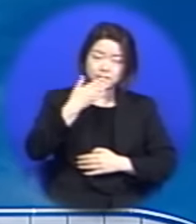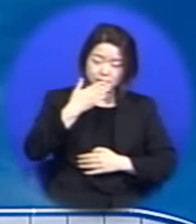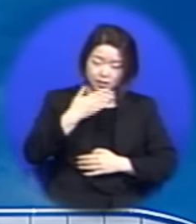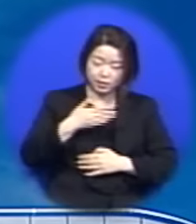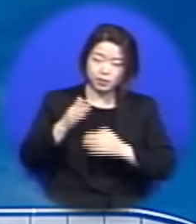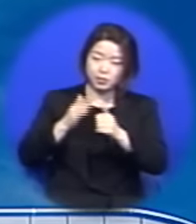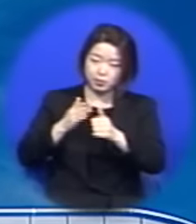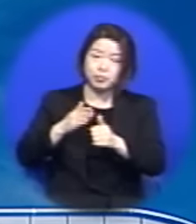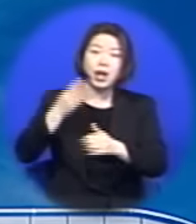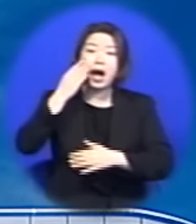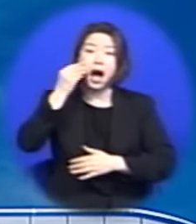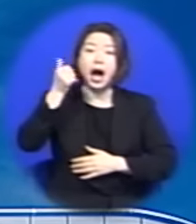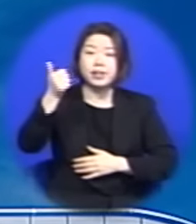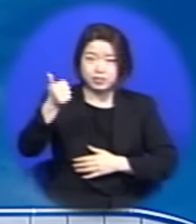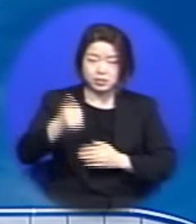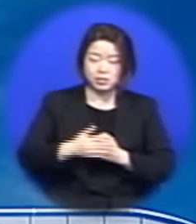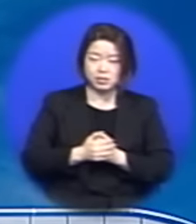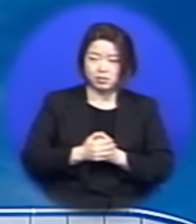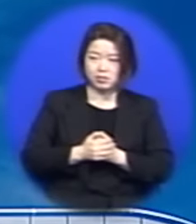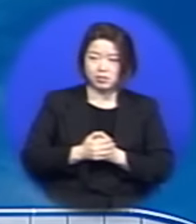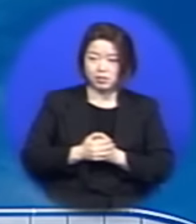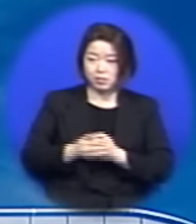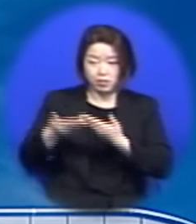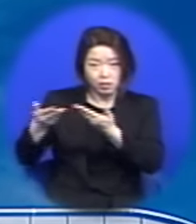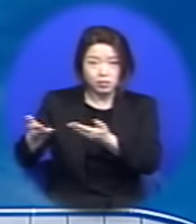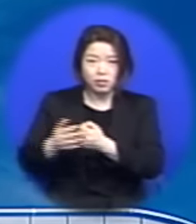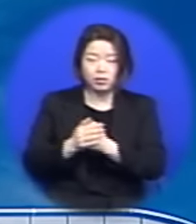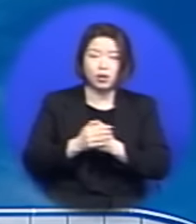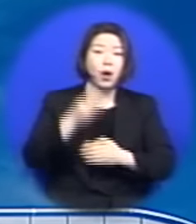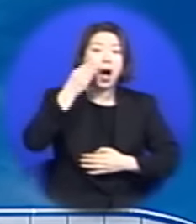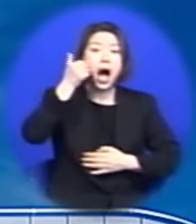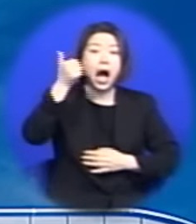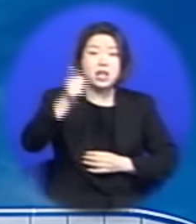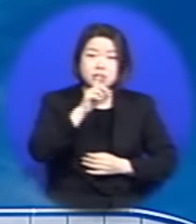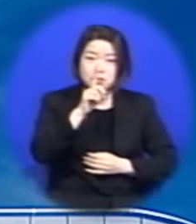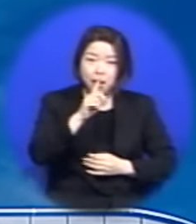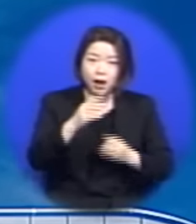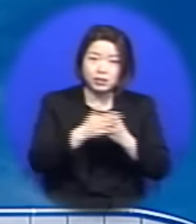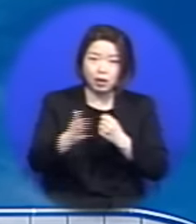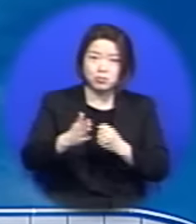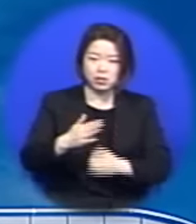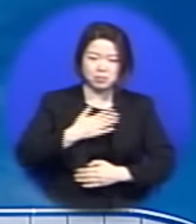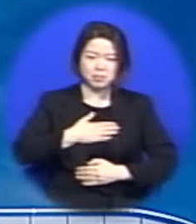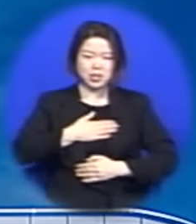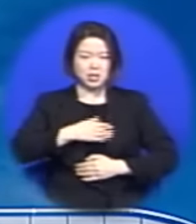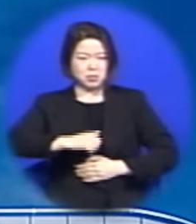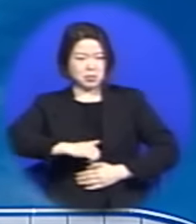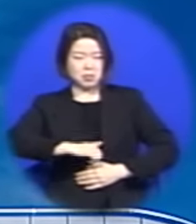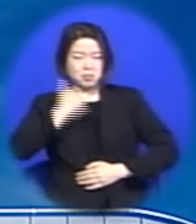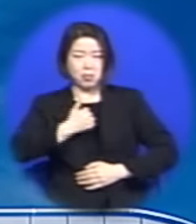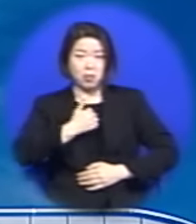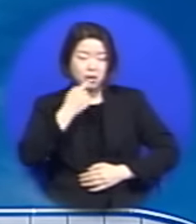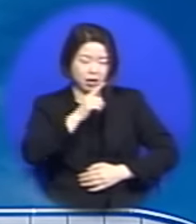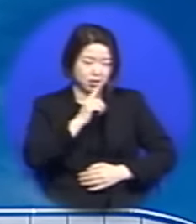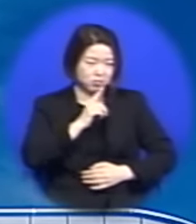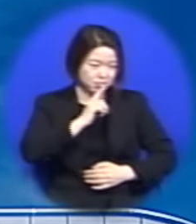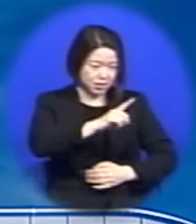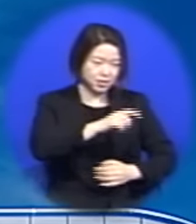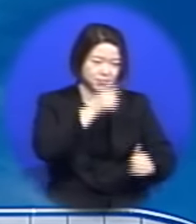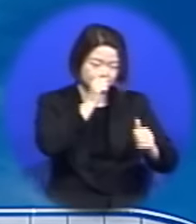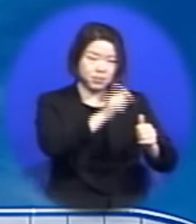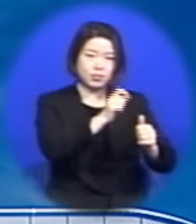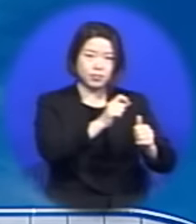그래 또 이제 아저씨라 그랬다고 또 막 욕을 하더래요 내가 아저씨냐 선배야 너